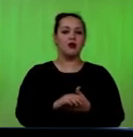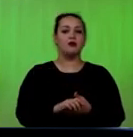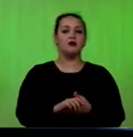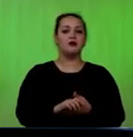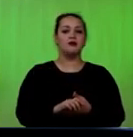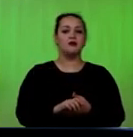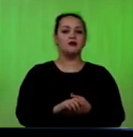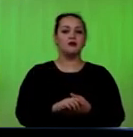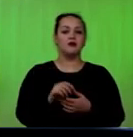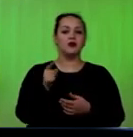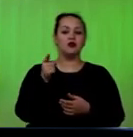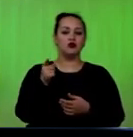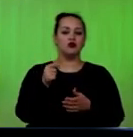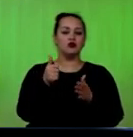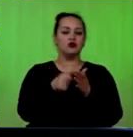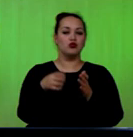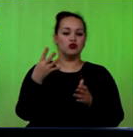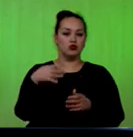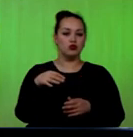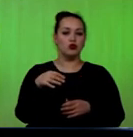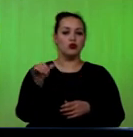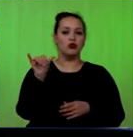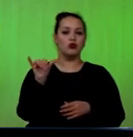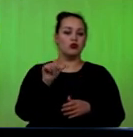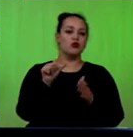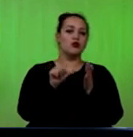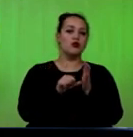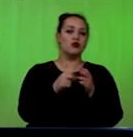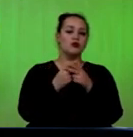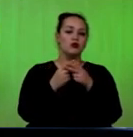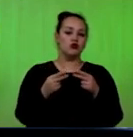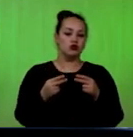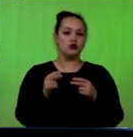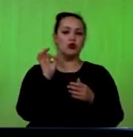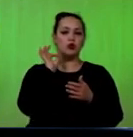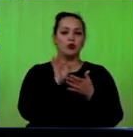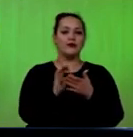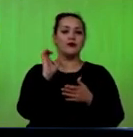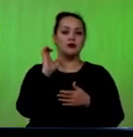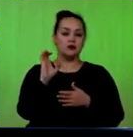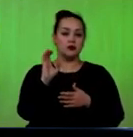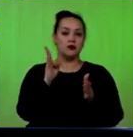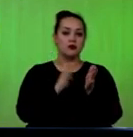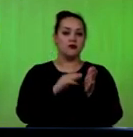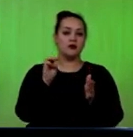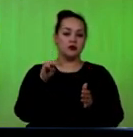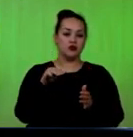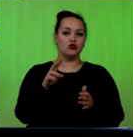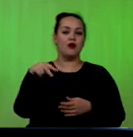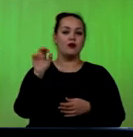были 1640 умножить на 6 и получили вариант c9000 840